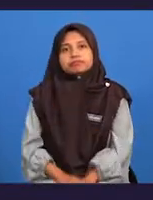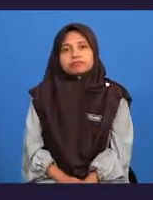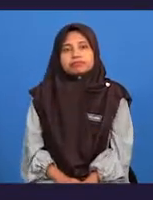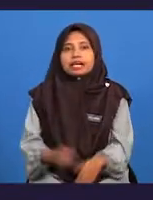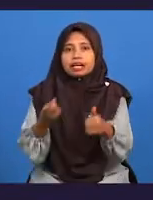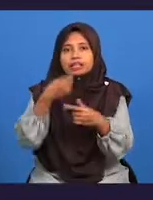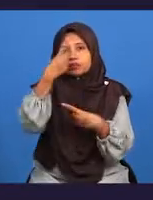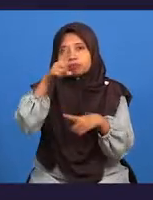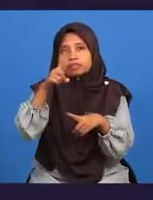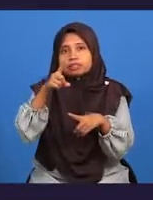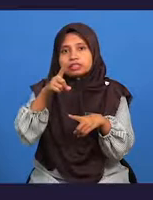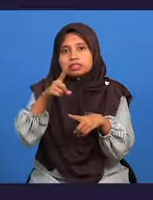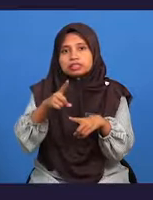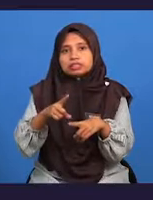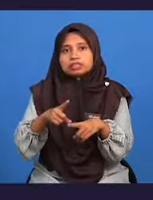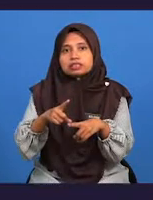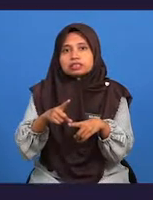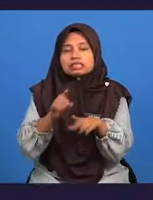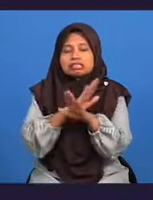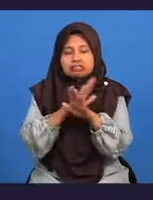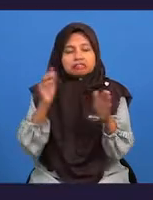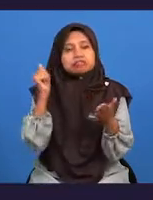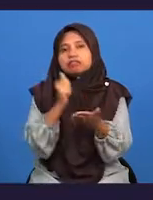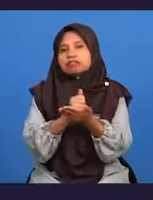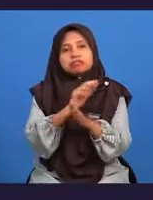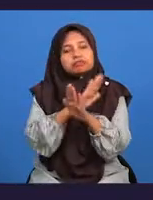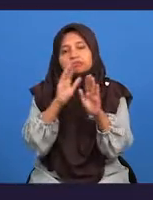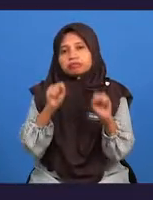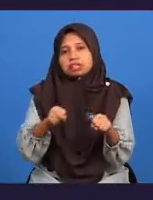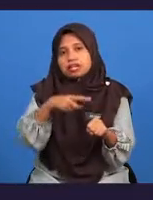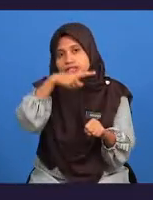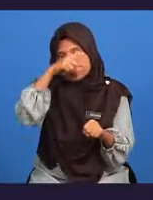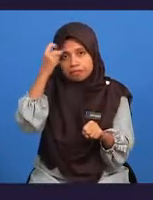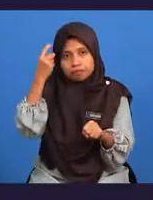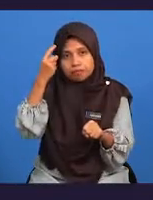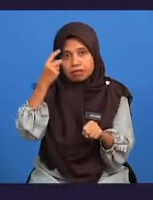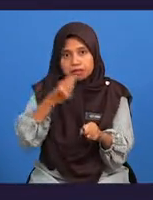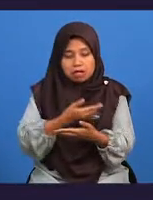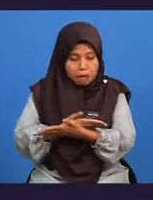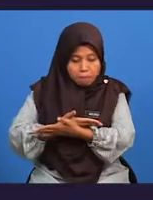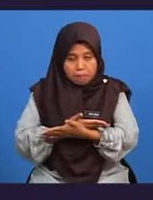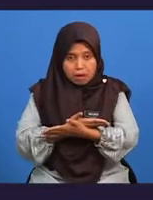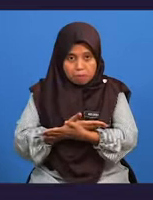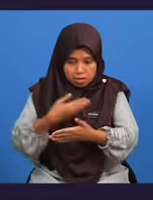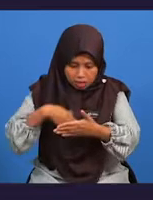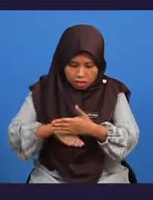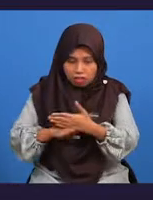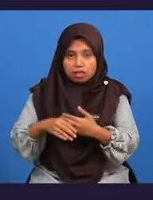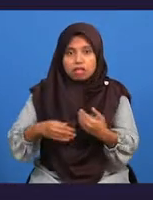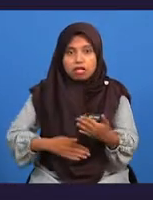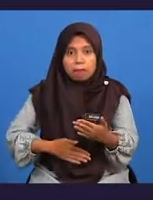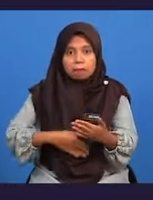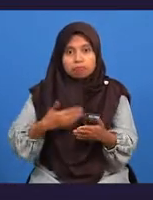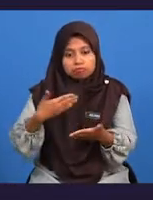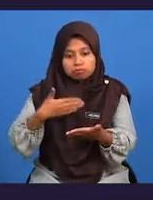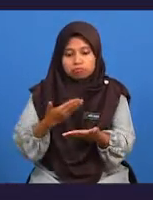Jawapannya, akad al-hibah itu tidak sah kerana bayi yang masih dalam kandungan ibunya